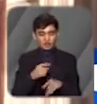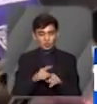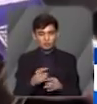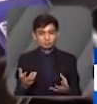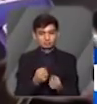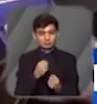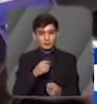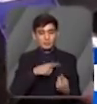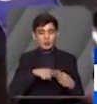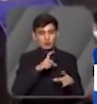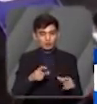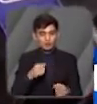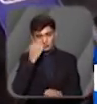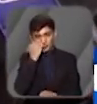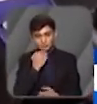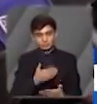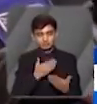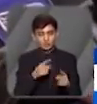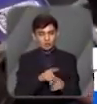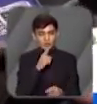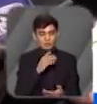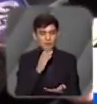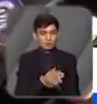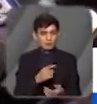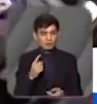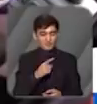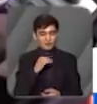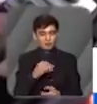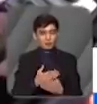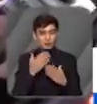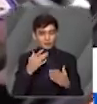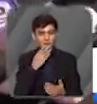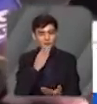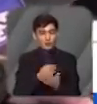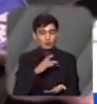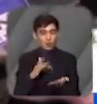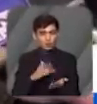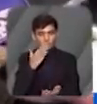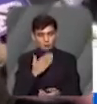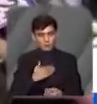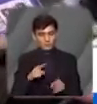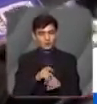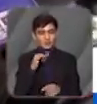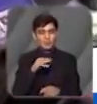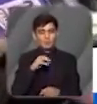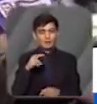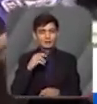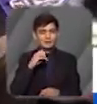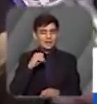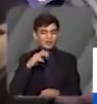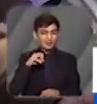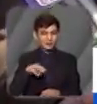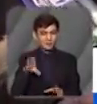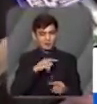қолдайды. Бұл кәсіпкерлердің жасаған үлкен қадамы. Патриотизм өз қаласына деген сүйіспеншілігін меценаттар осылай білдіріп жатыр. Осындай